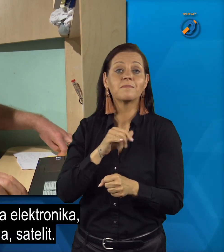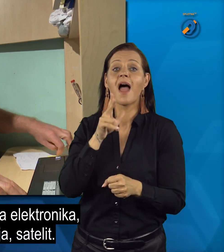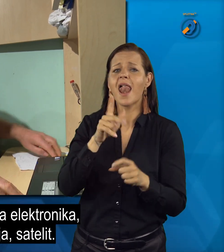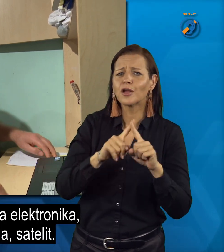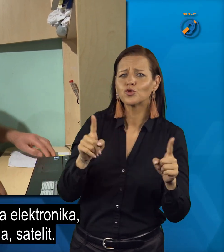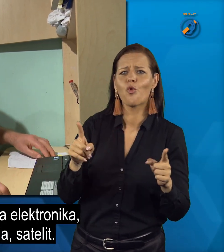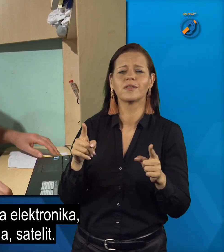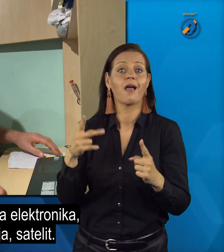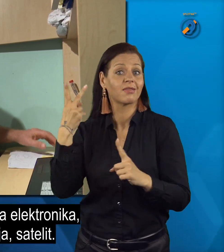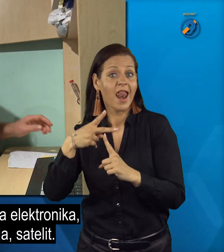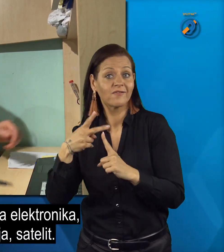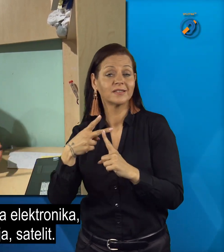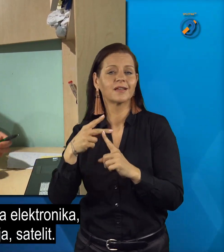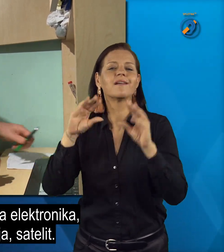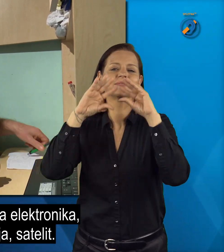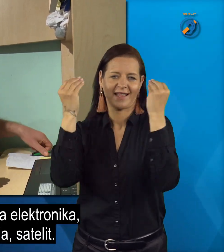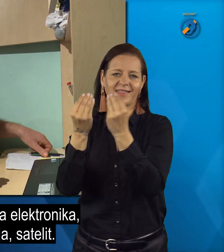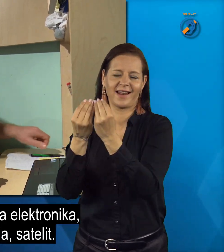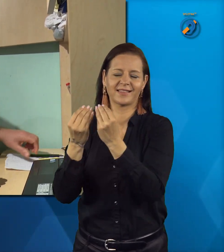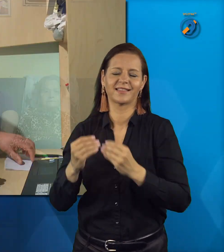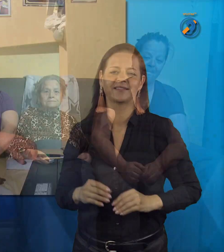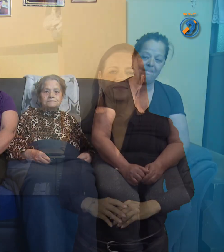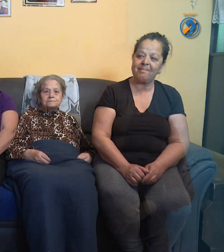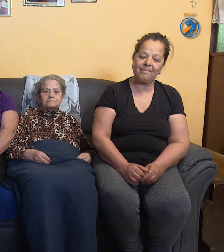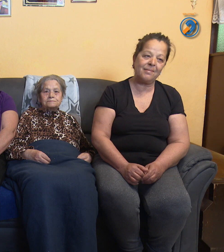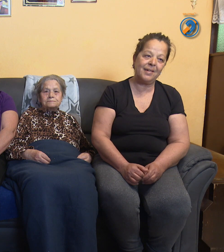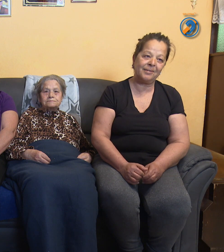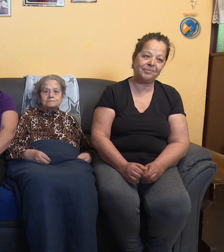Zanimajo ga elektronika, televizija, satelit.